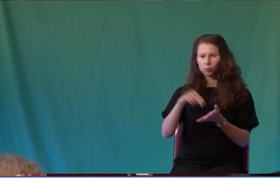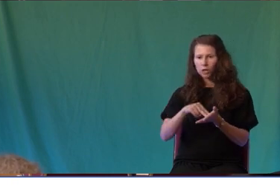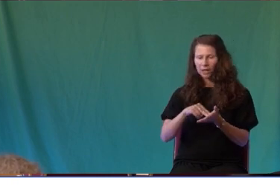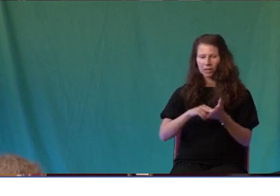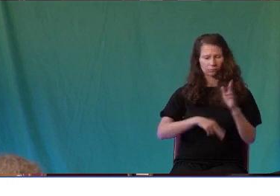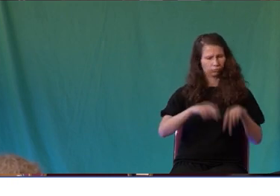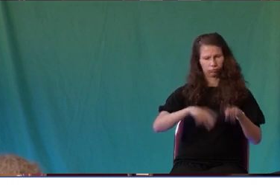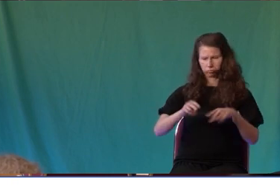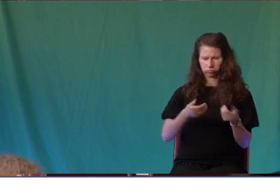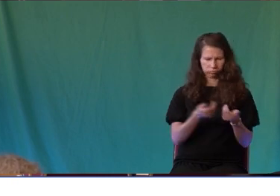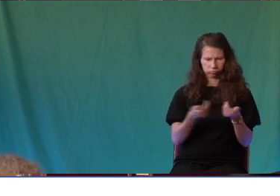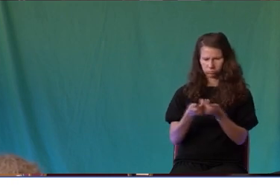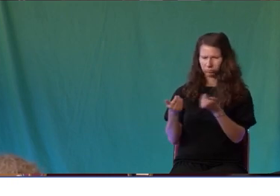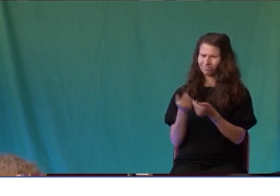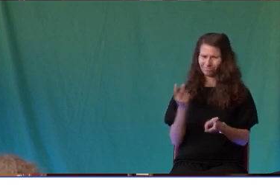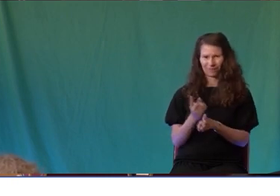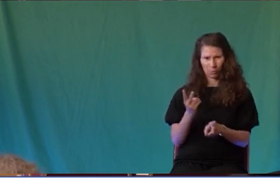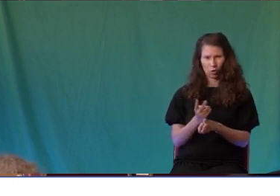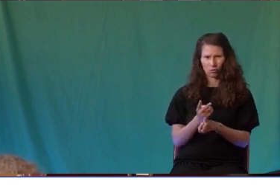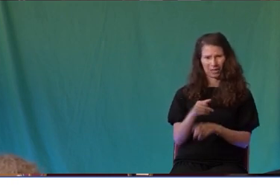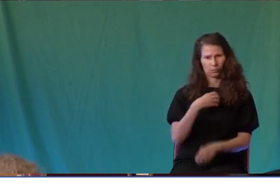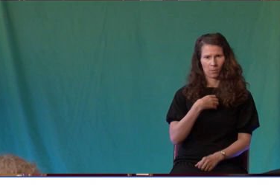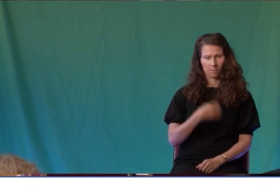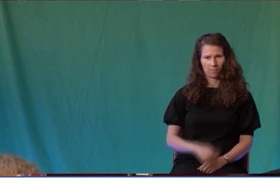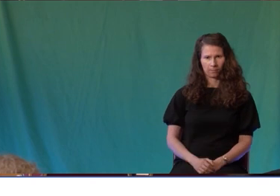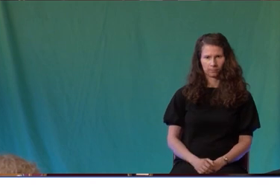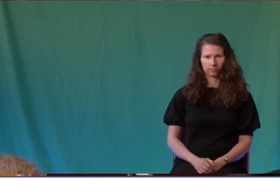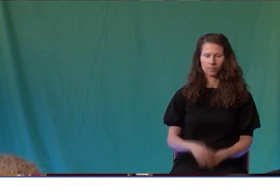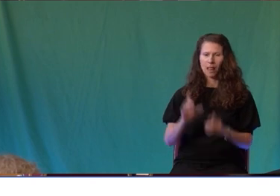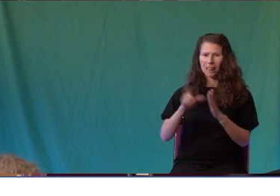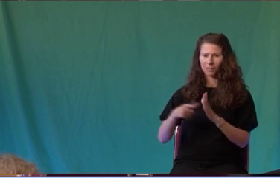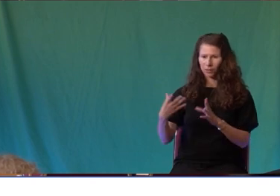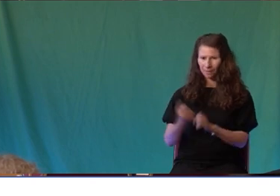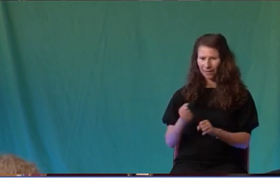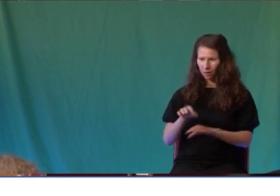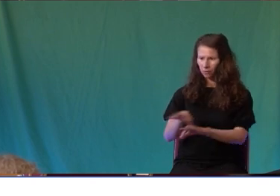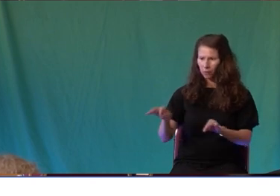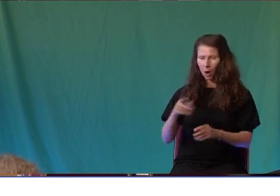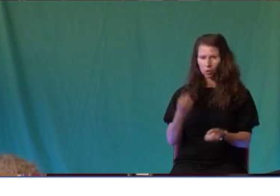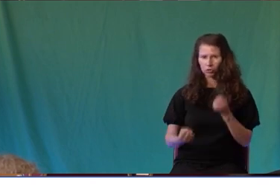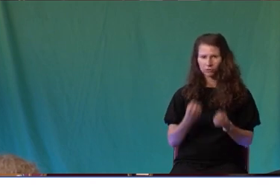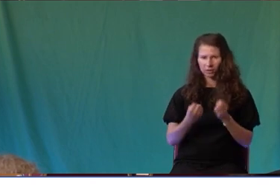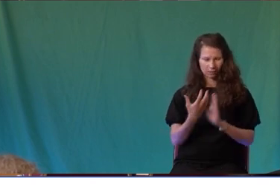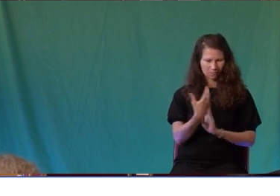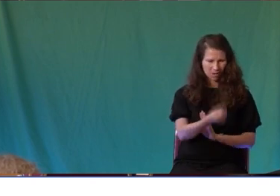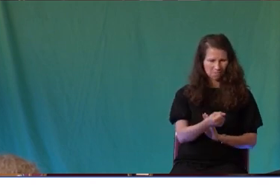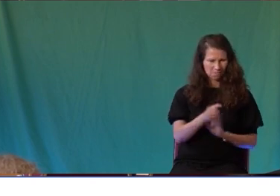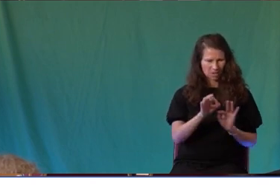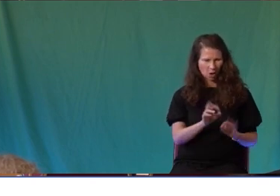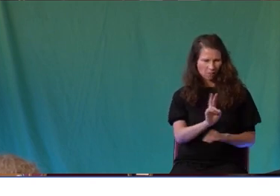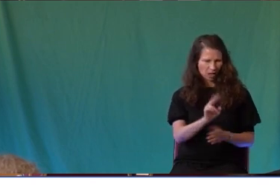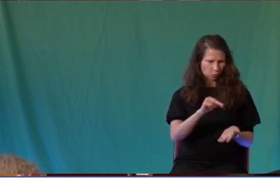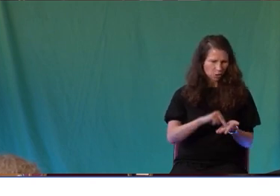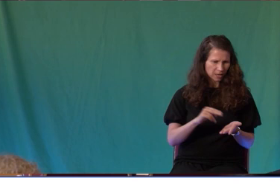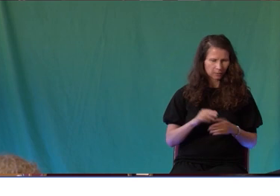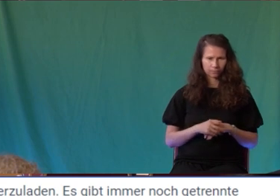und dass das dann auch für Leistungserbringer teilweise schwierig ist in der Diskussion wurde